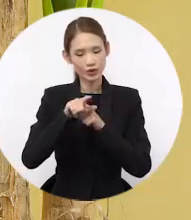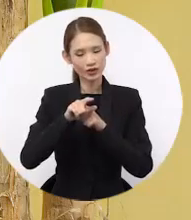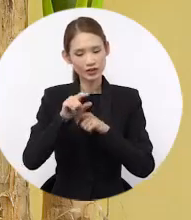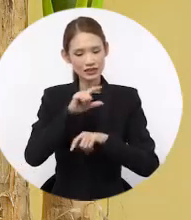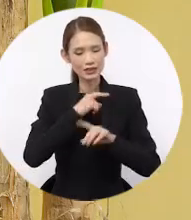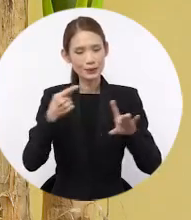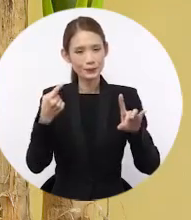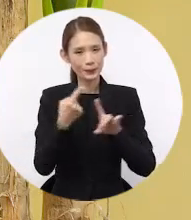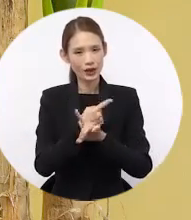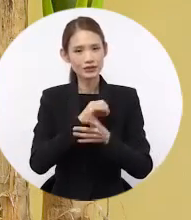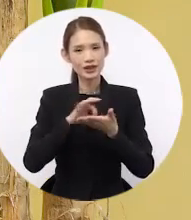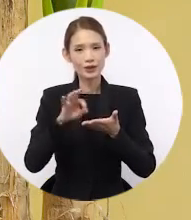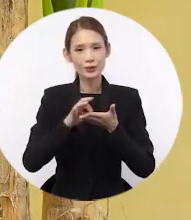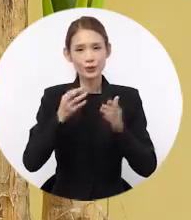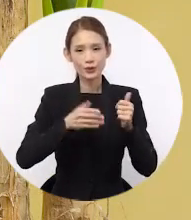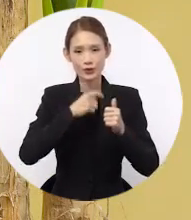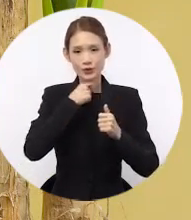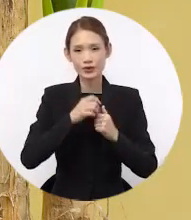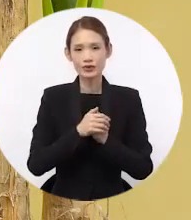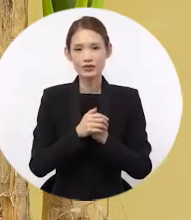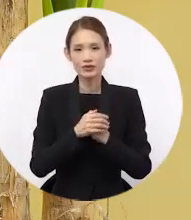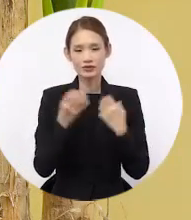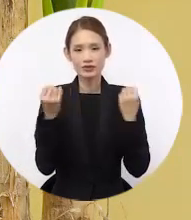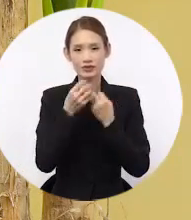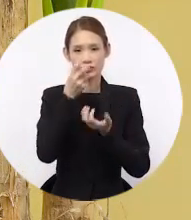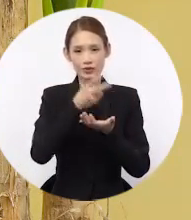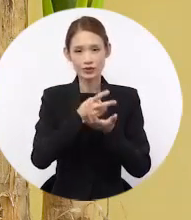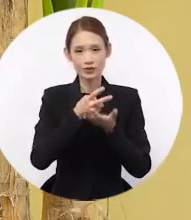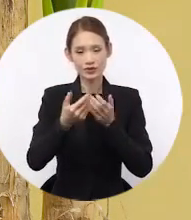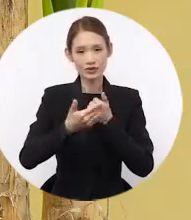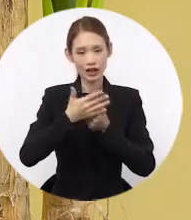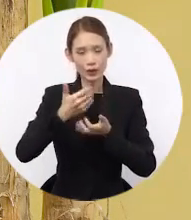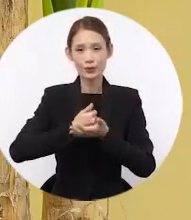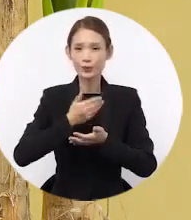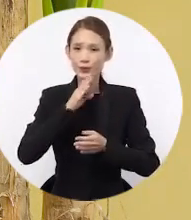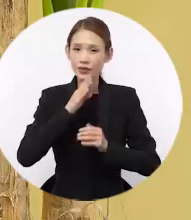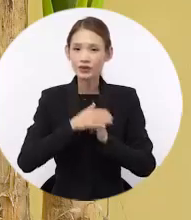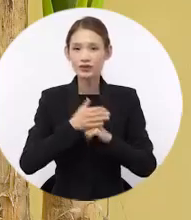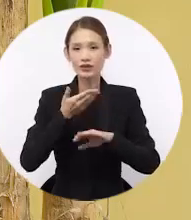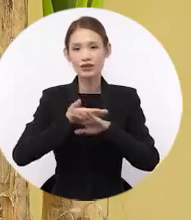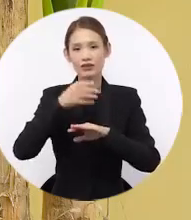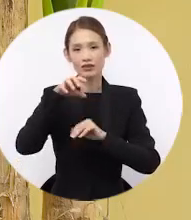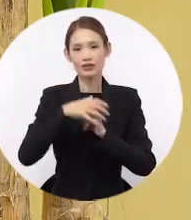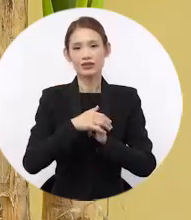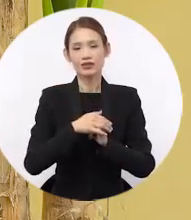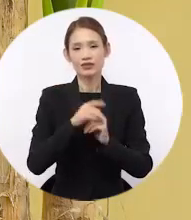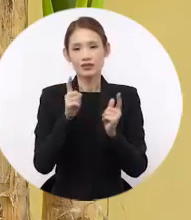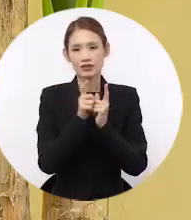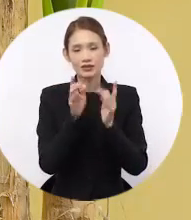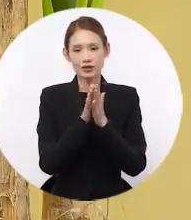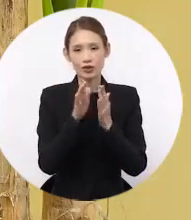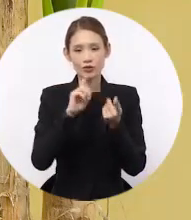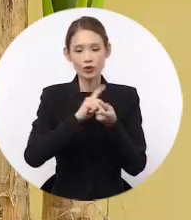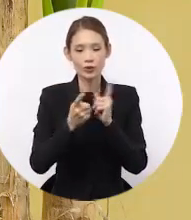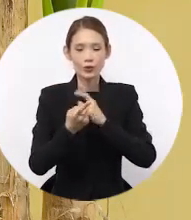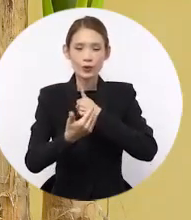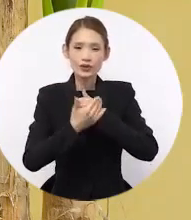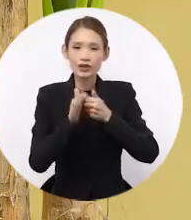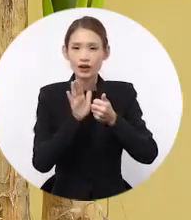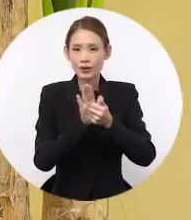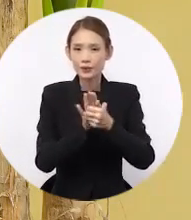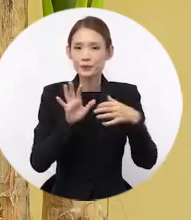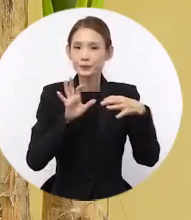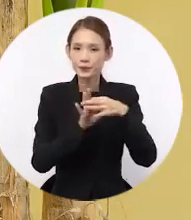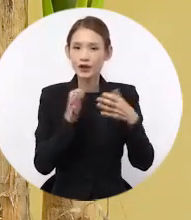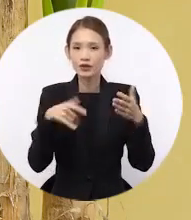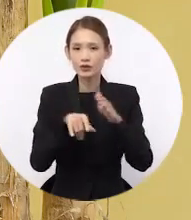더 객관적인 이름으로 불려서 정말 이 제도에서는 도움을 받는 존재지만 다른 곳에서는 또 실제적으로 상호적인 관계를